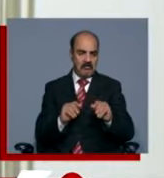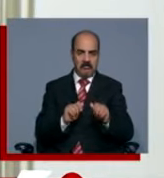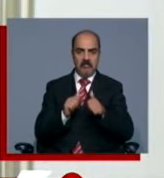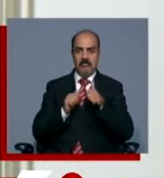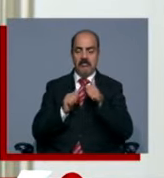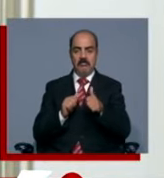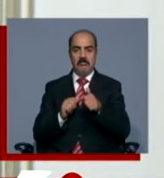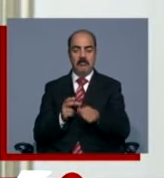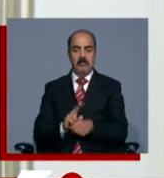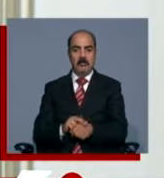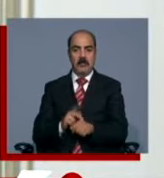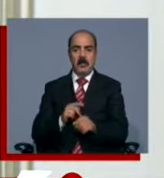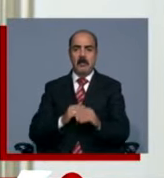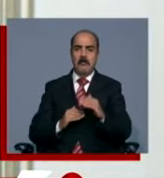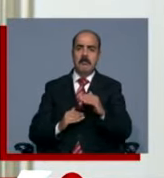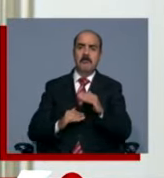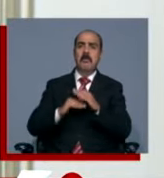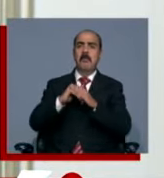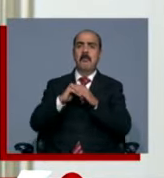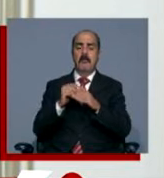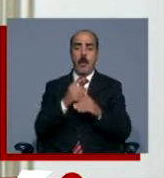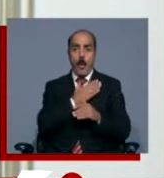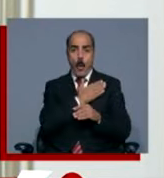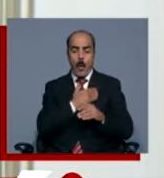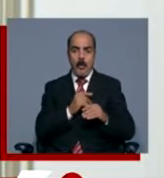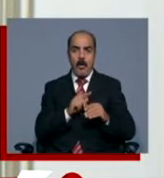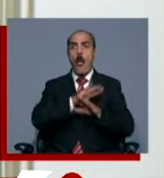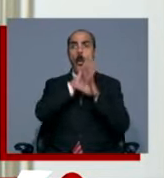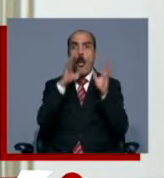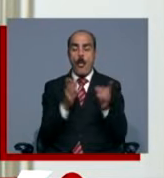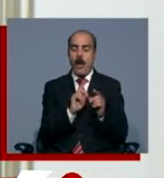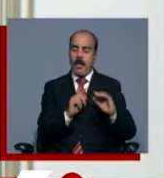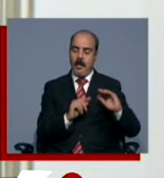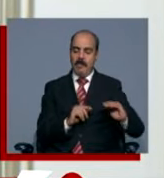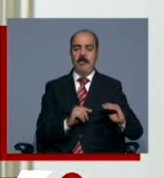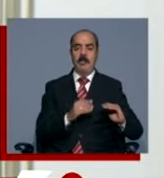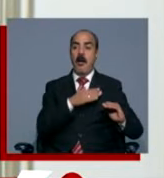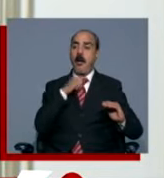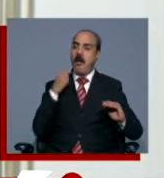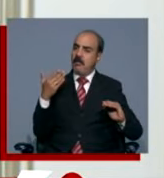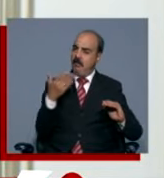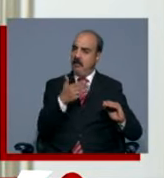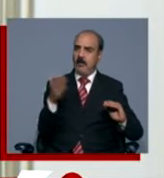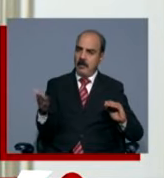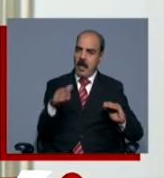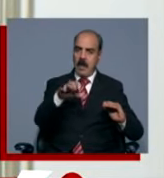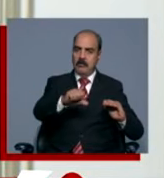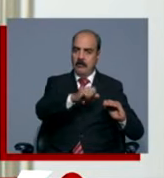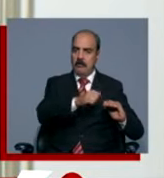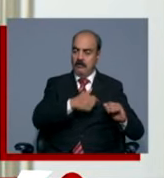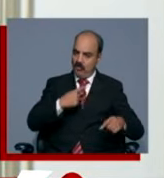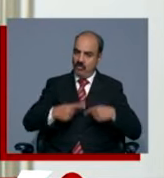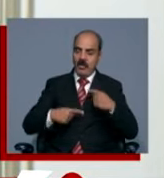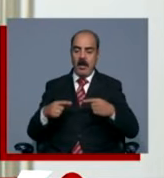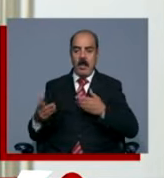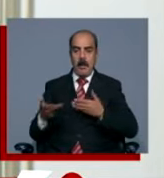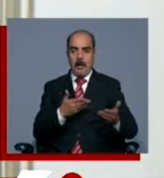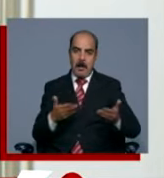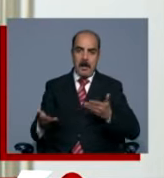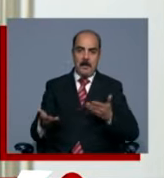فرض سقف على الاستثمارات الحكومية بهدف إتاحة المزيد من الفرص للقطاع